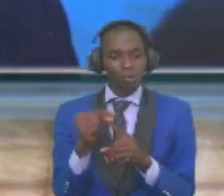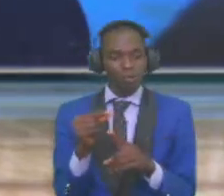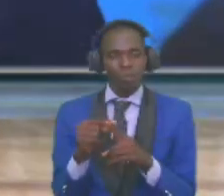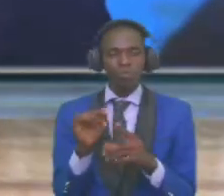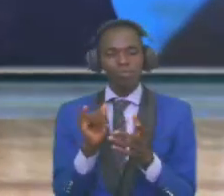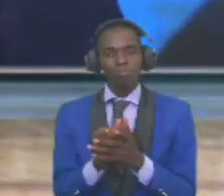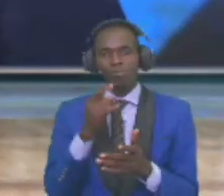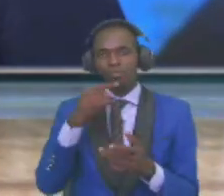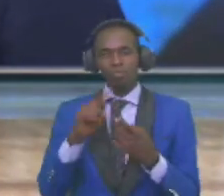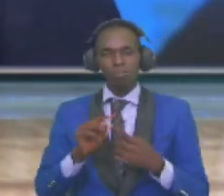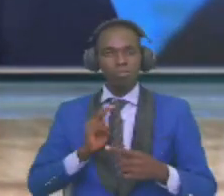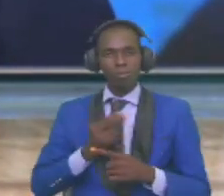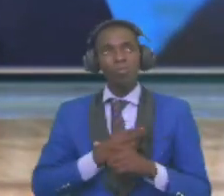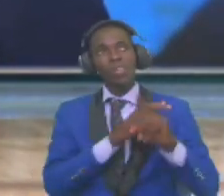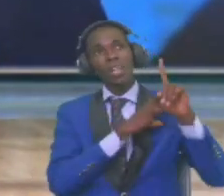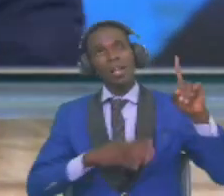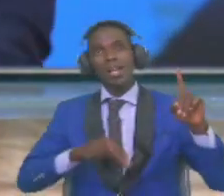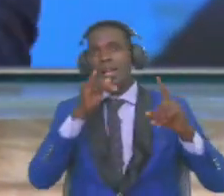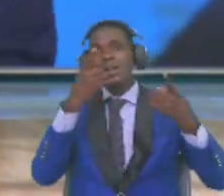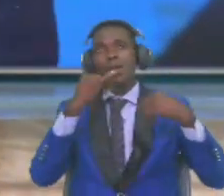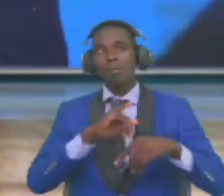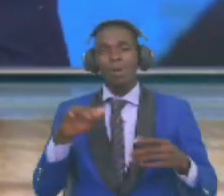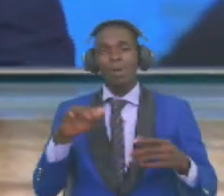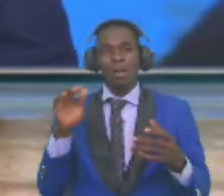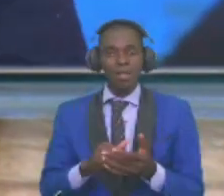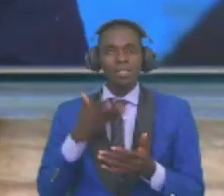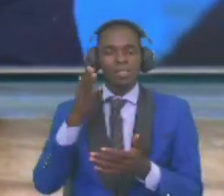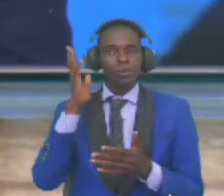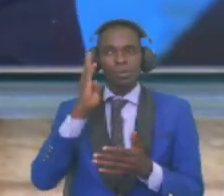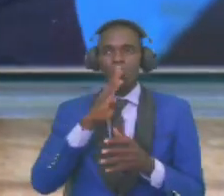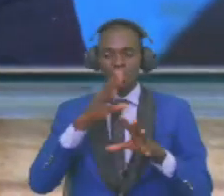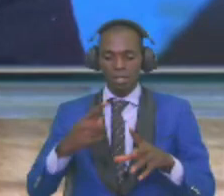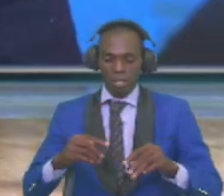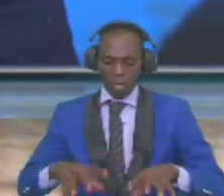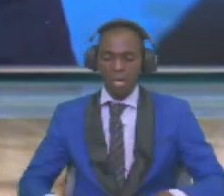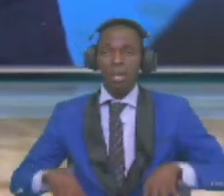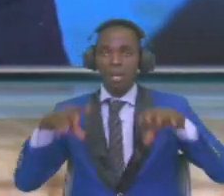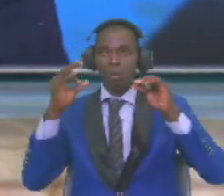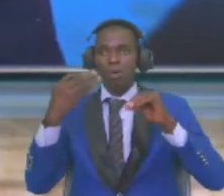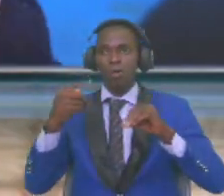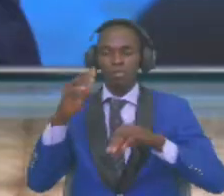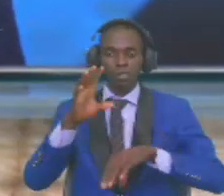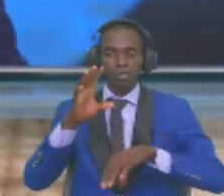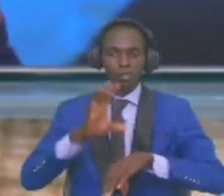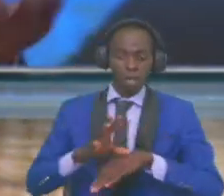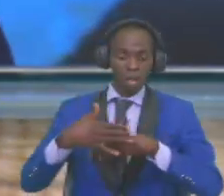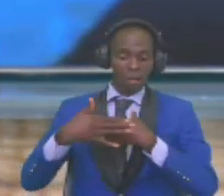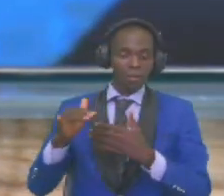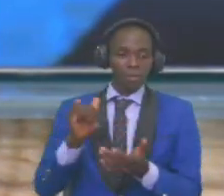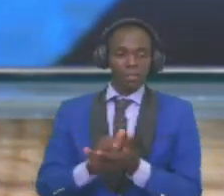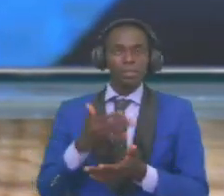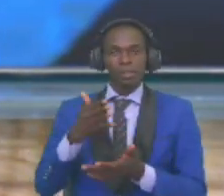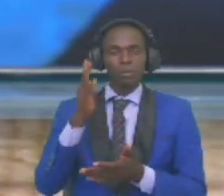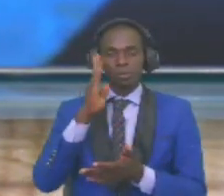parole qui nous dit que christ reviendra il aura l'enlèvement de l'église après